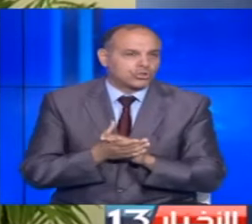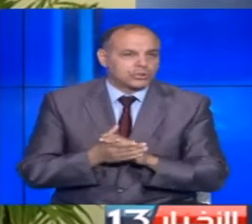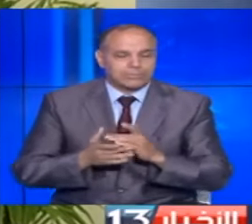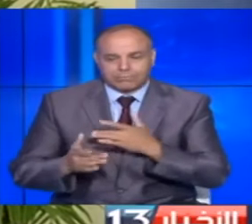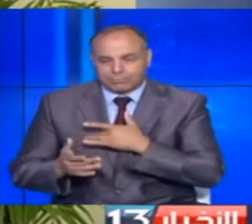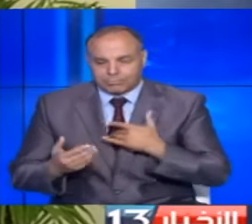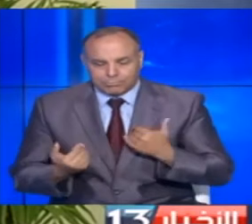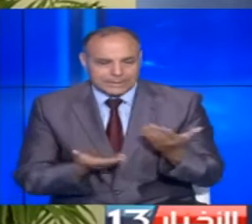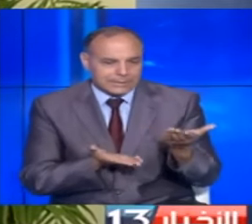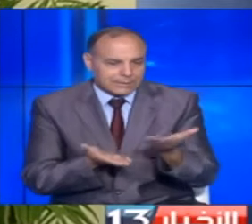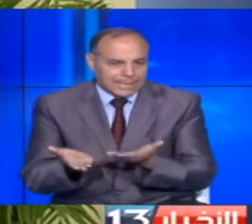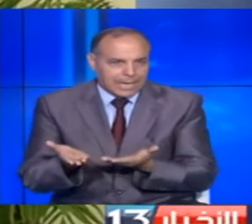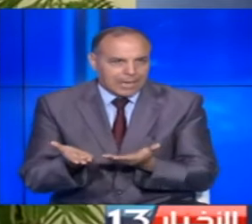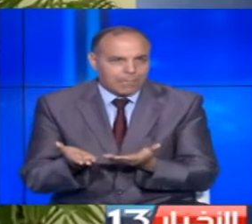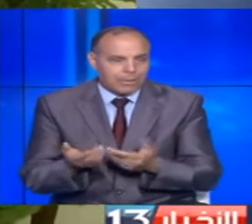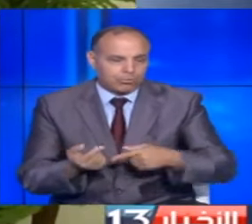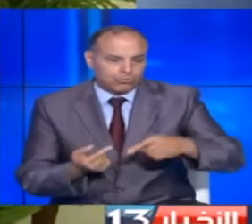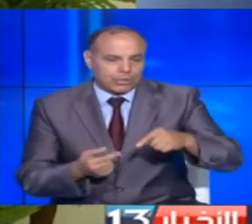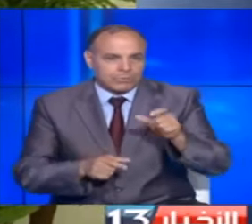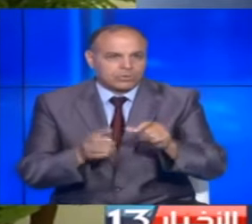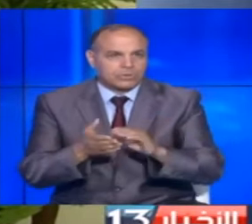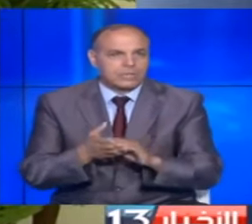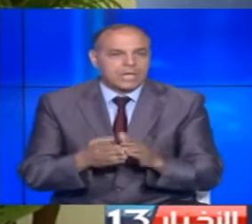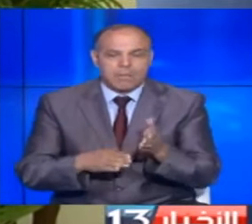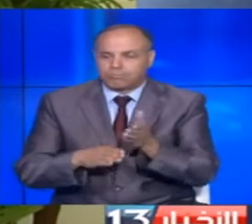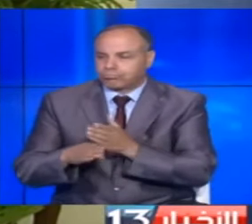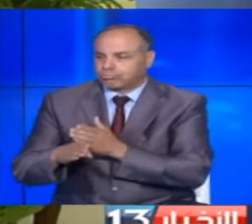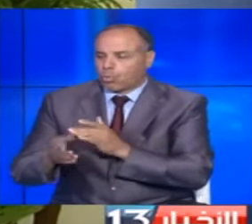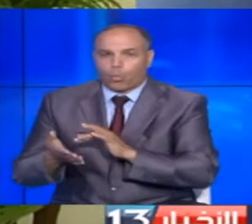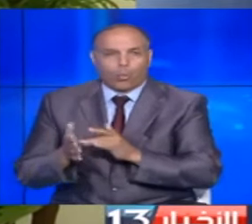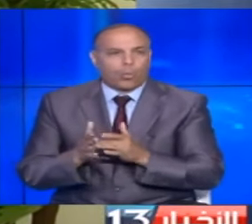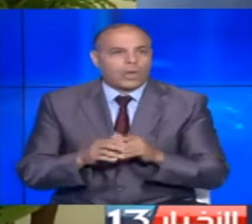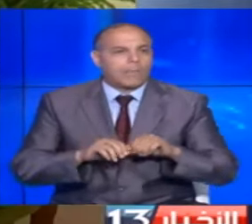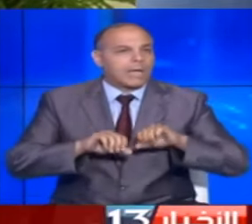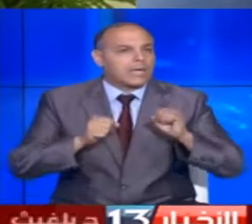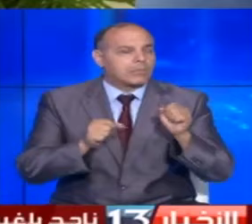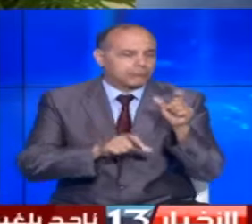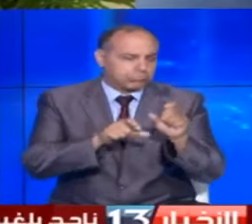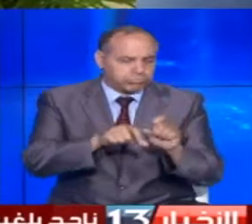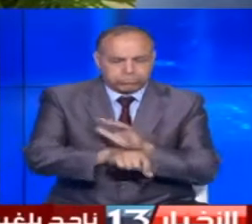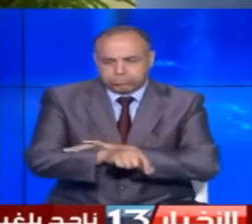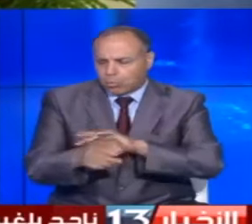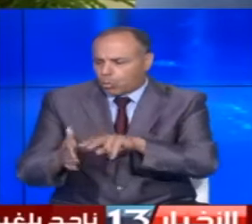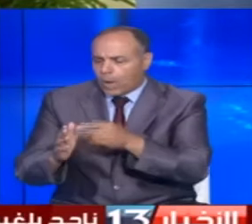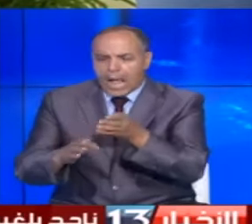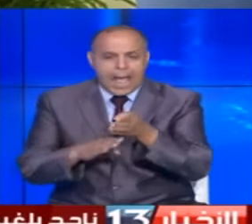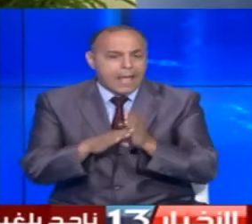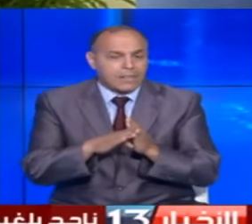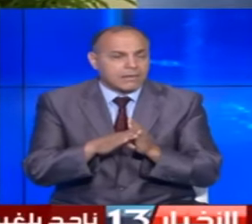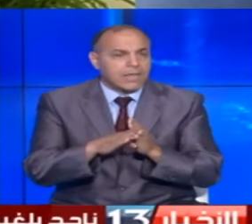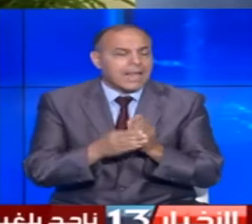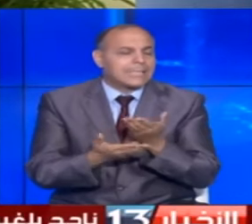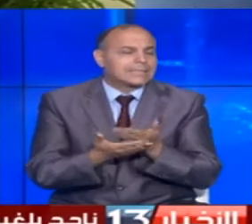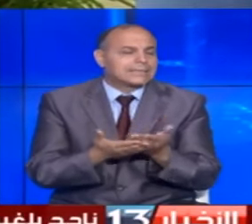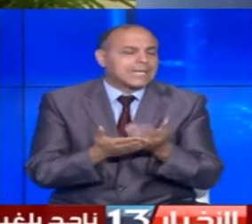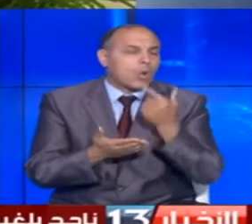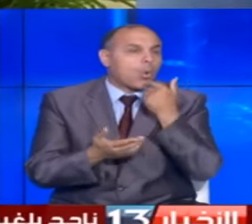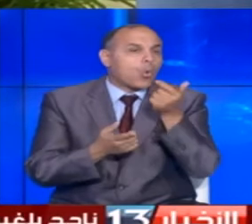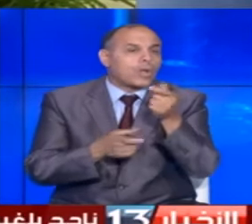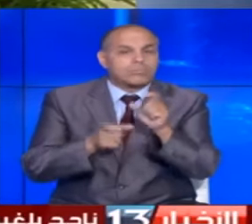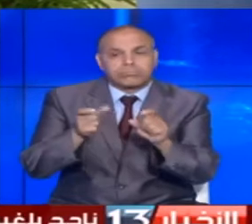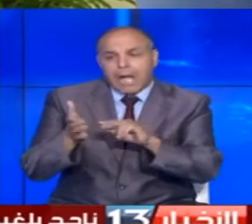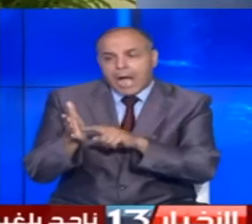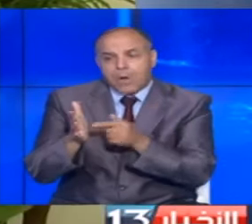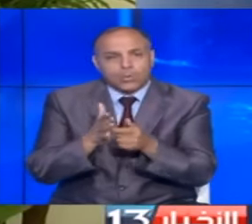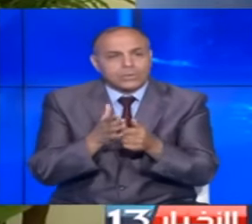الاستقبال اثنين قيام ترشح احنا موفرين كل الامكانيات البشريه واللوجيستيه ويحاولون بسط والاجراءات